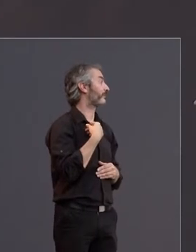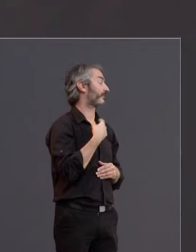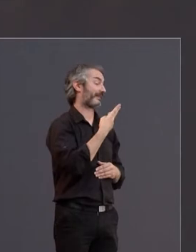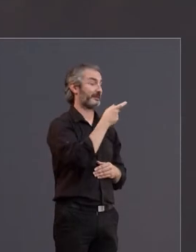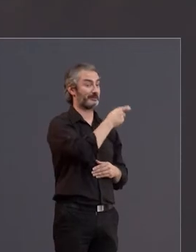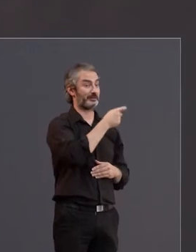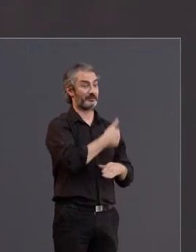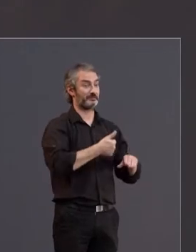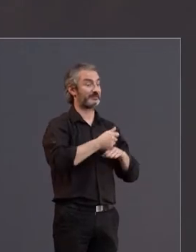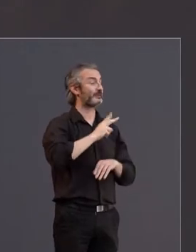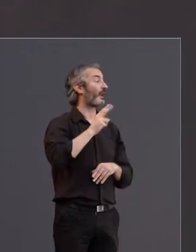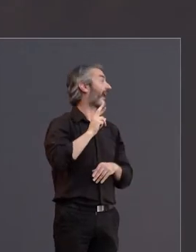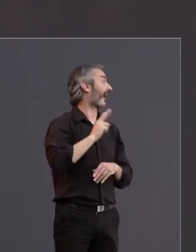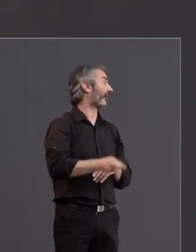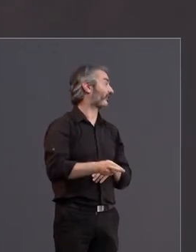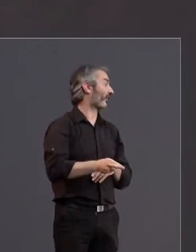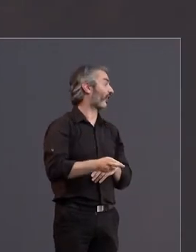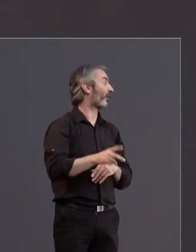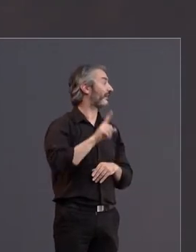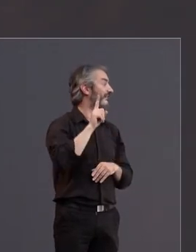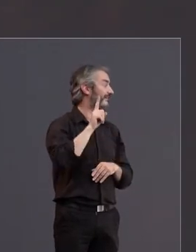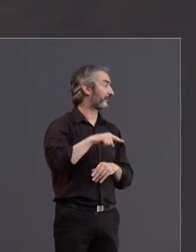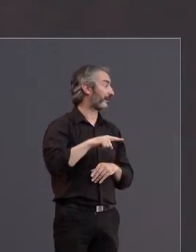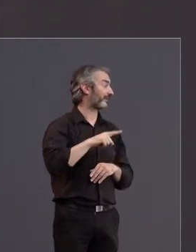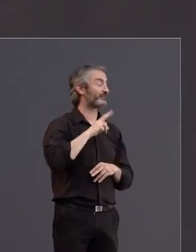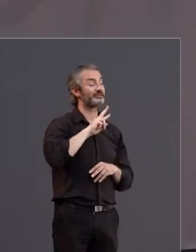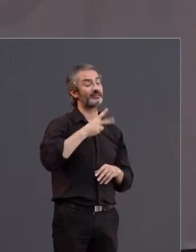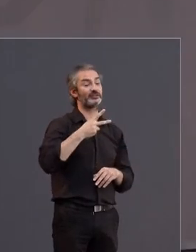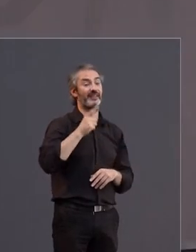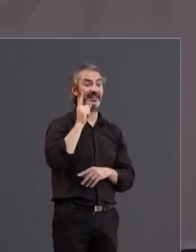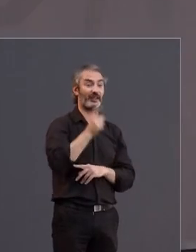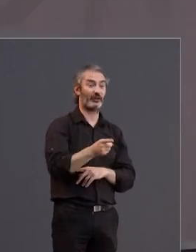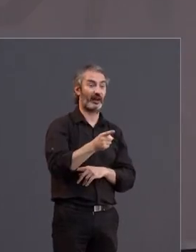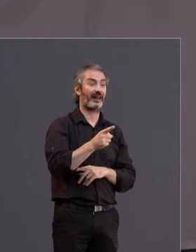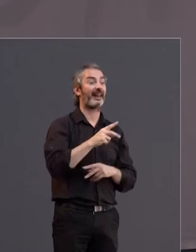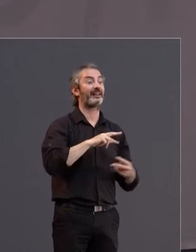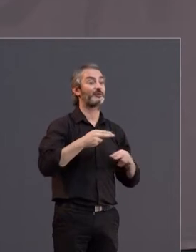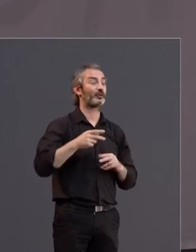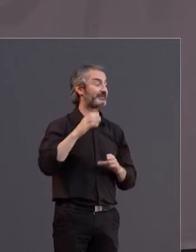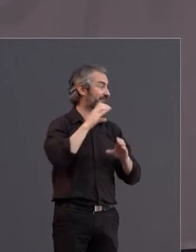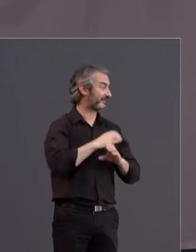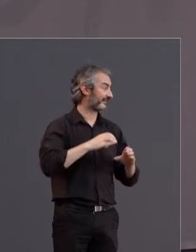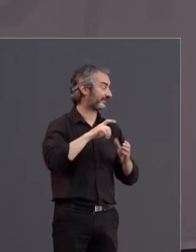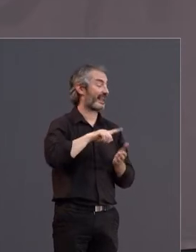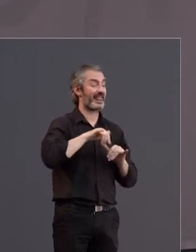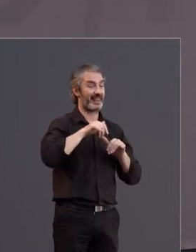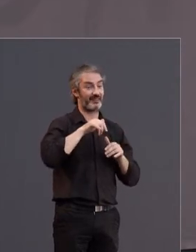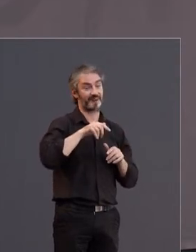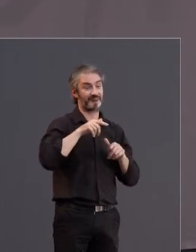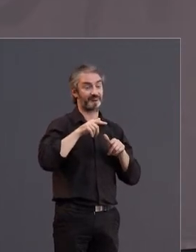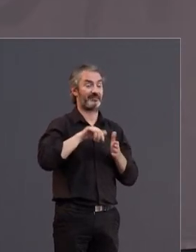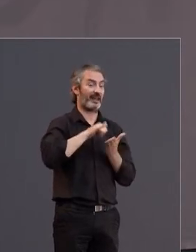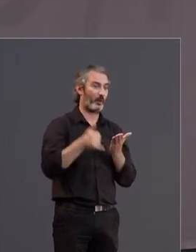el vicerrector d'Ordenació Acadèmica, de l'Elisenda Bernal, sotsdirectora del Departament de Traducció i Ciències del Llenguatge, i de la